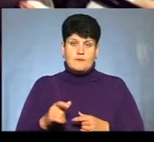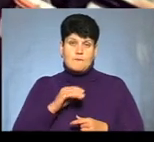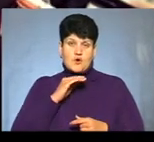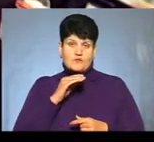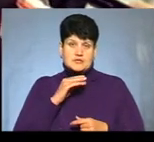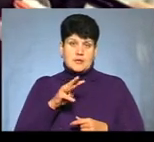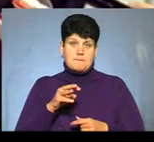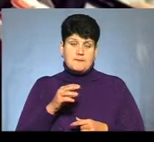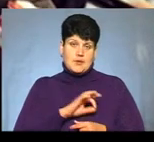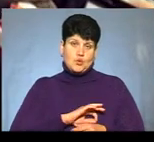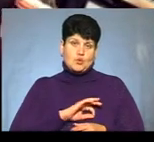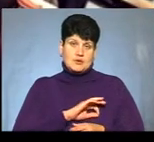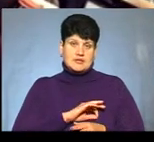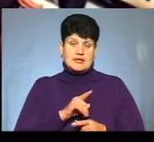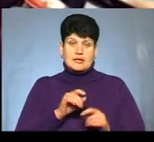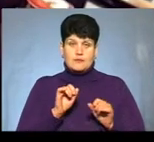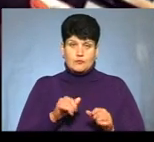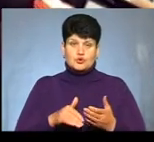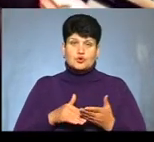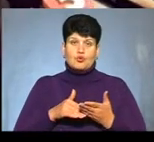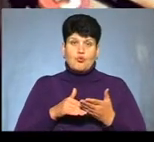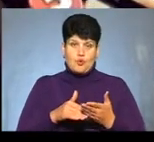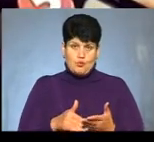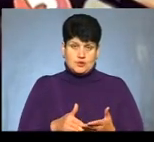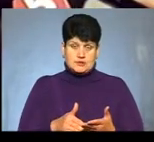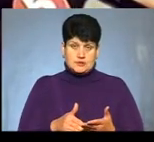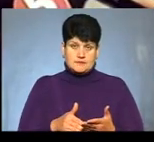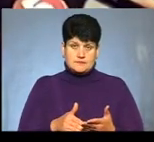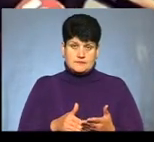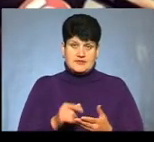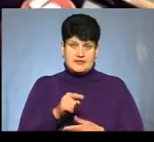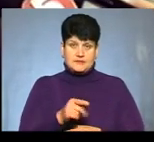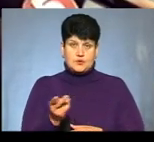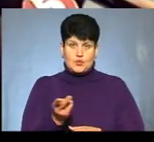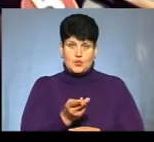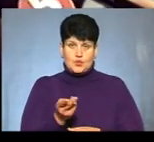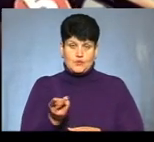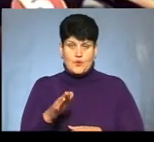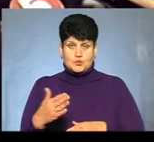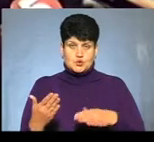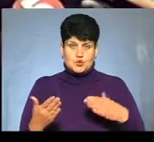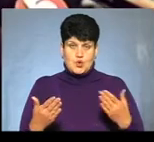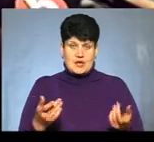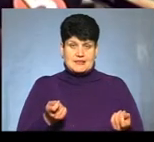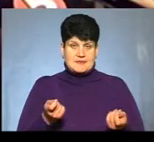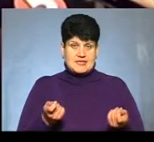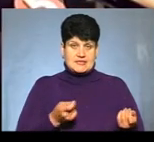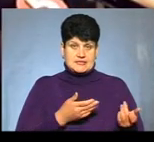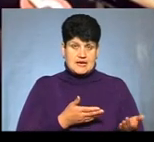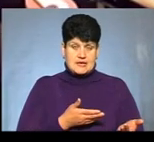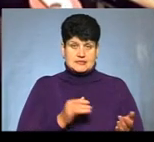театру професійного медіатора, юриста, який може допомогти от тим двом